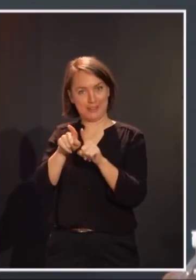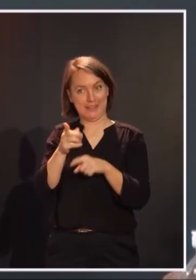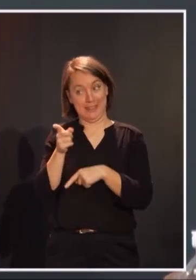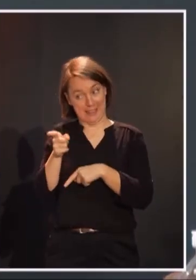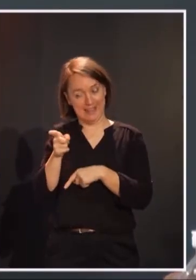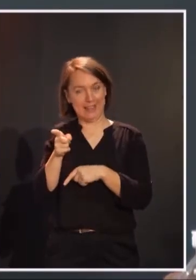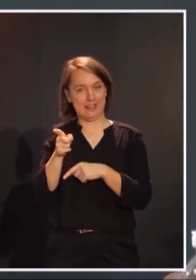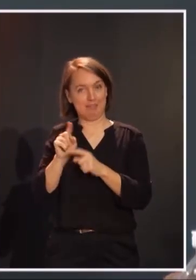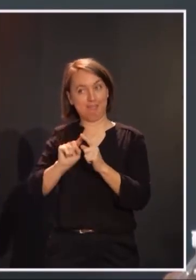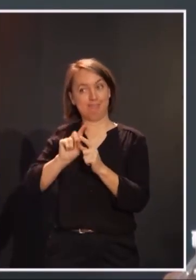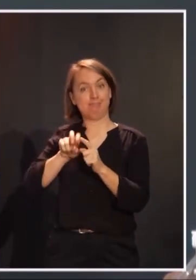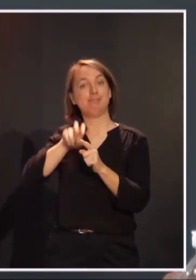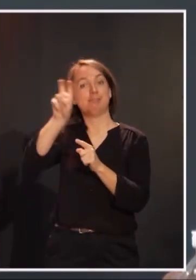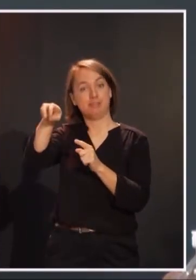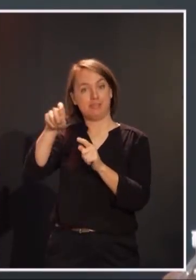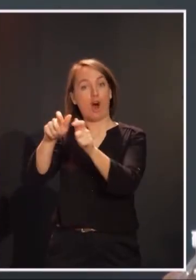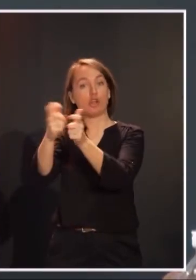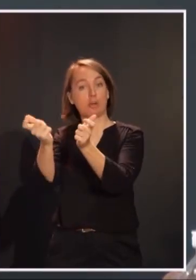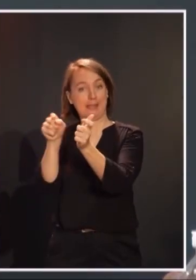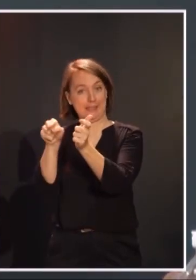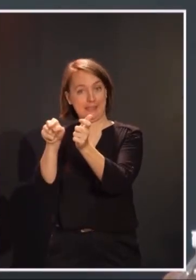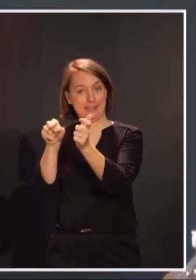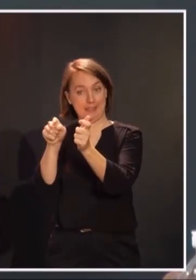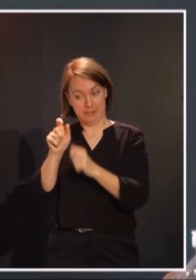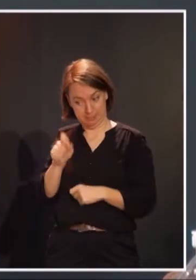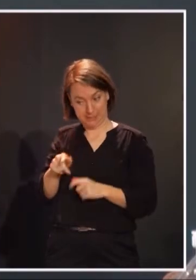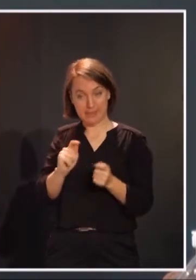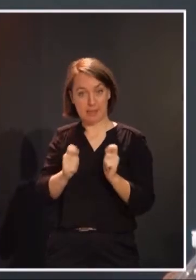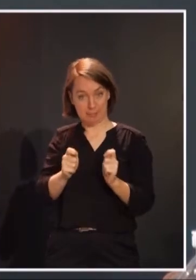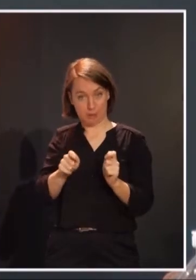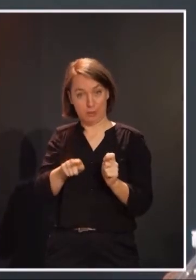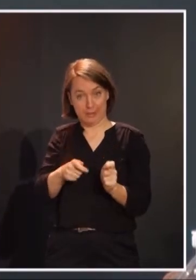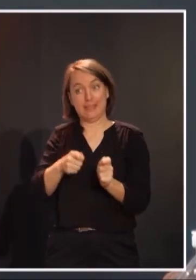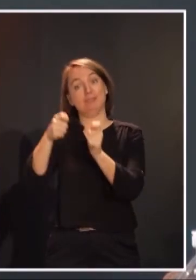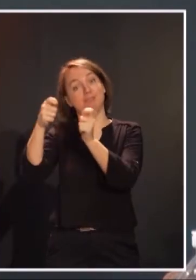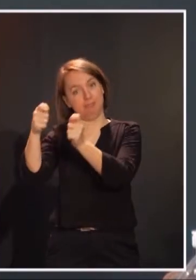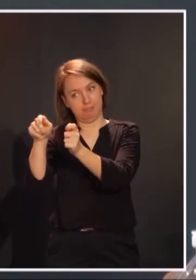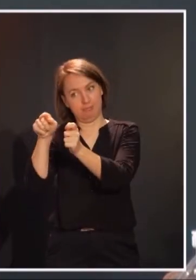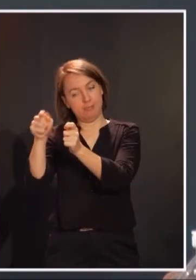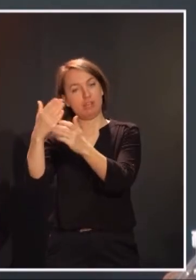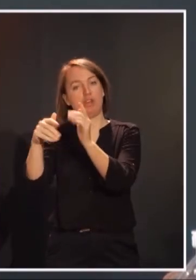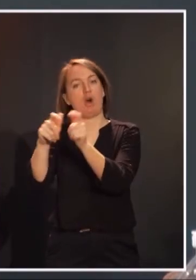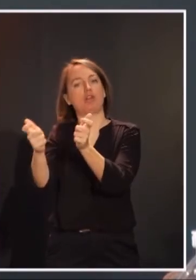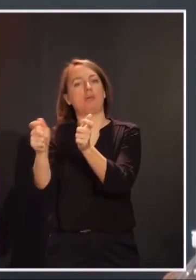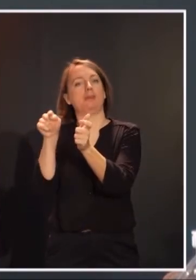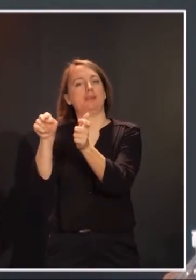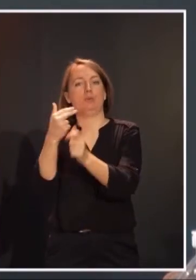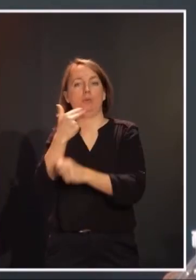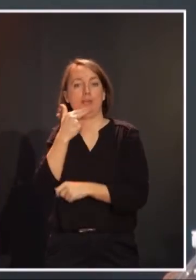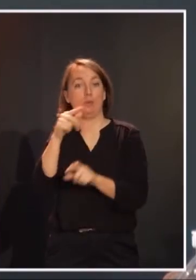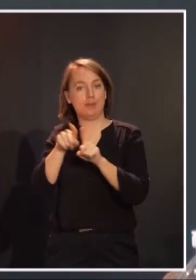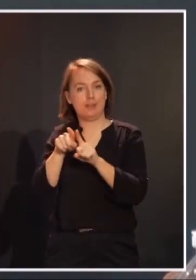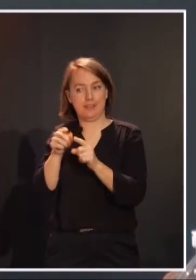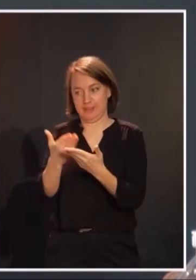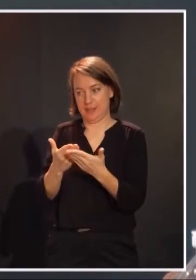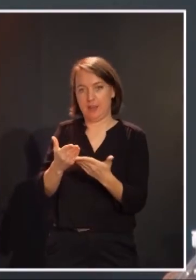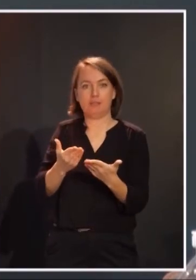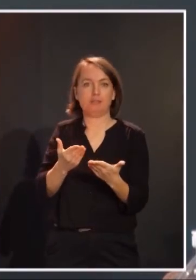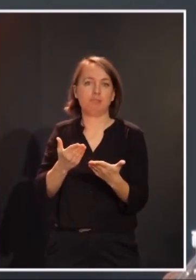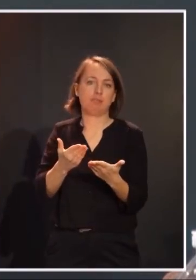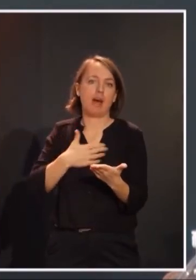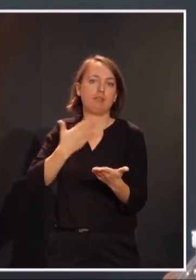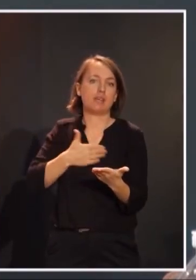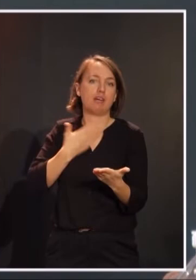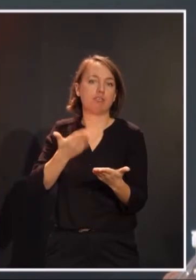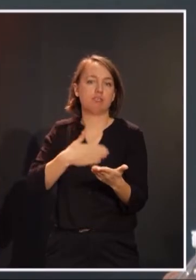finalement, la tablette est aussi utilisée dans l'entreprise dans laquelle elle est, donc l'intérêt c'était aussi d'avoir un outil qui puisse être